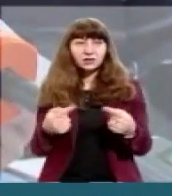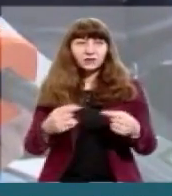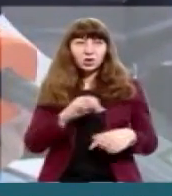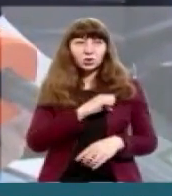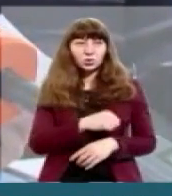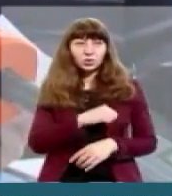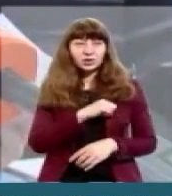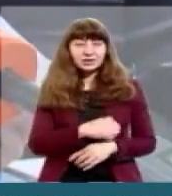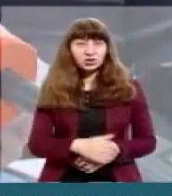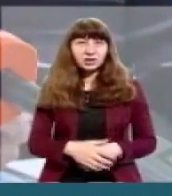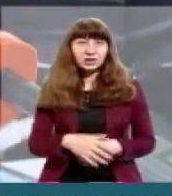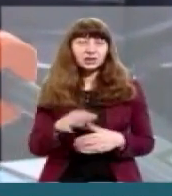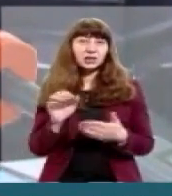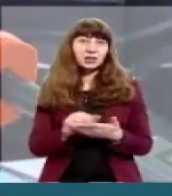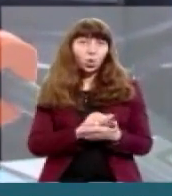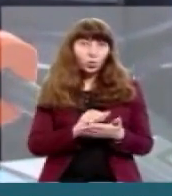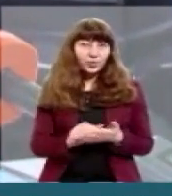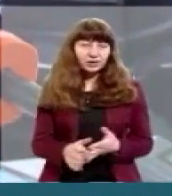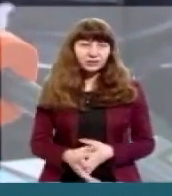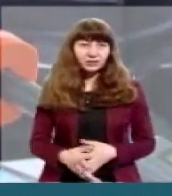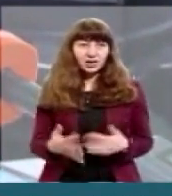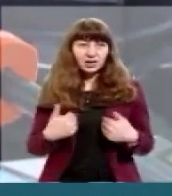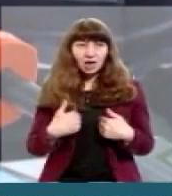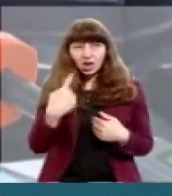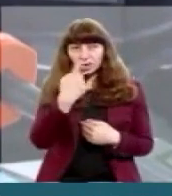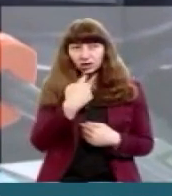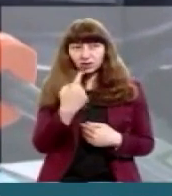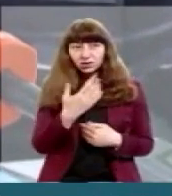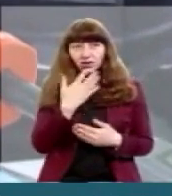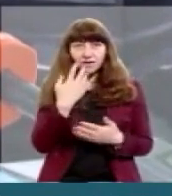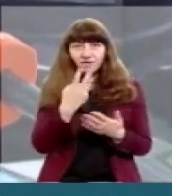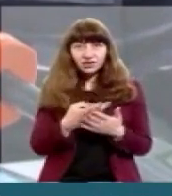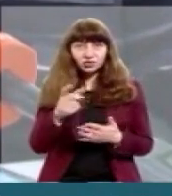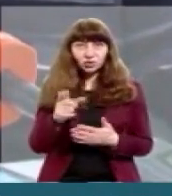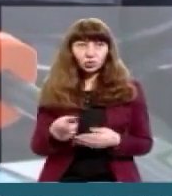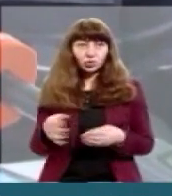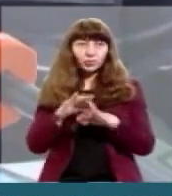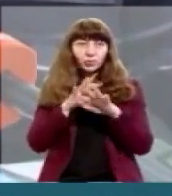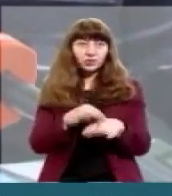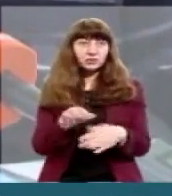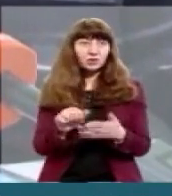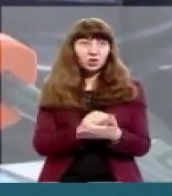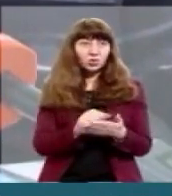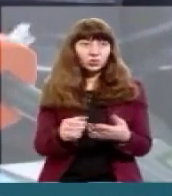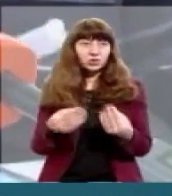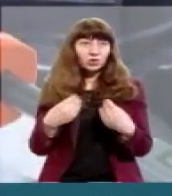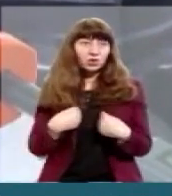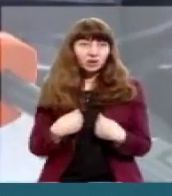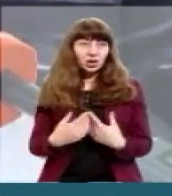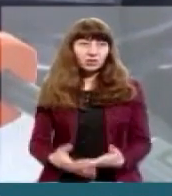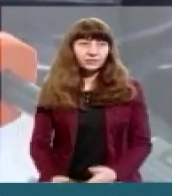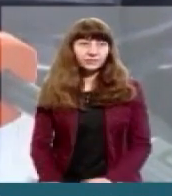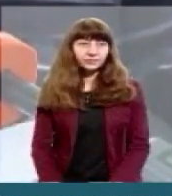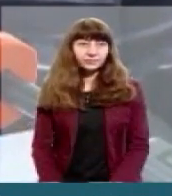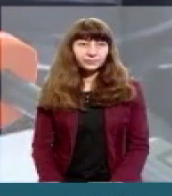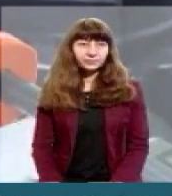норм. При этом я лично не видел этого человека, который принес эту документацию, отдал,